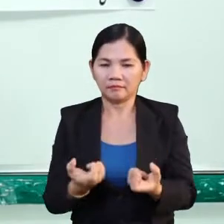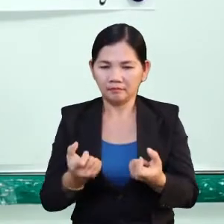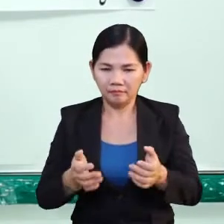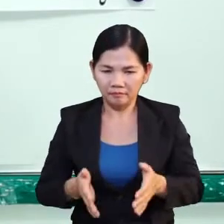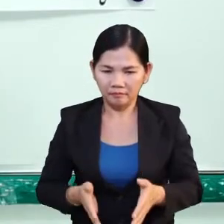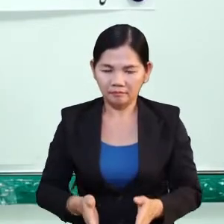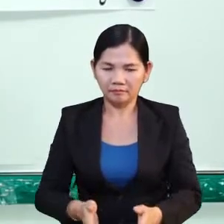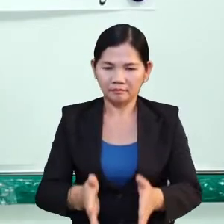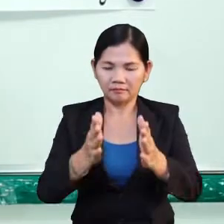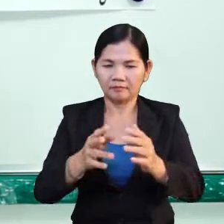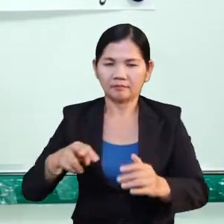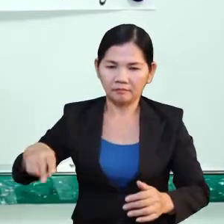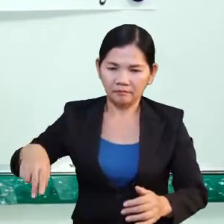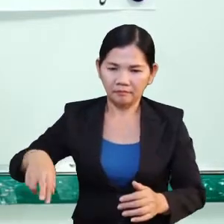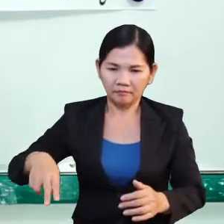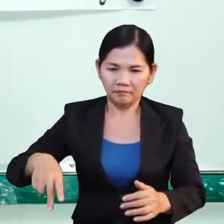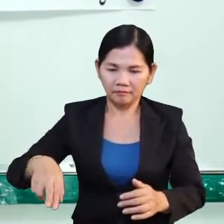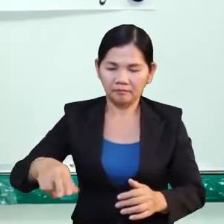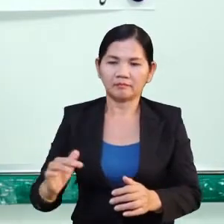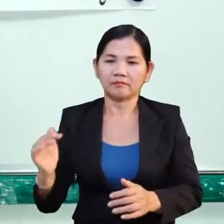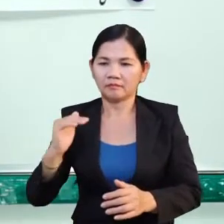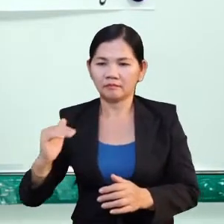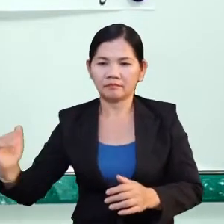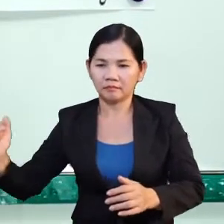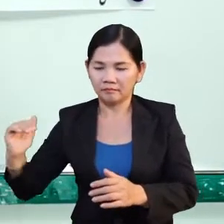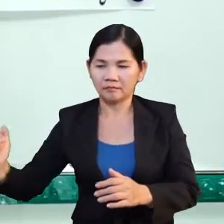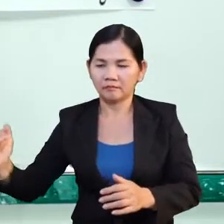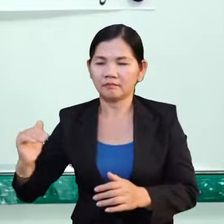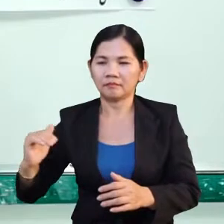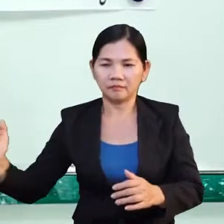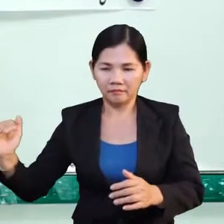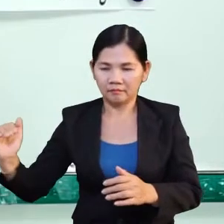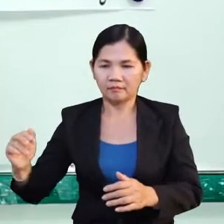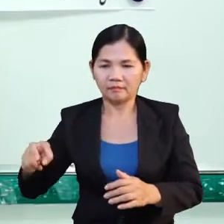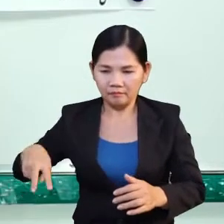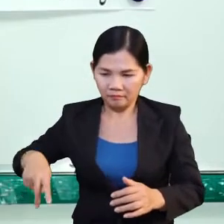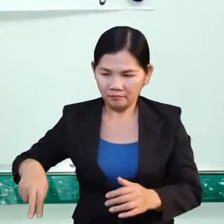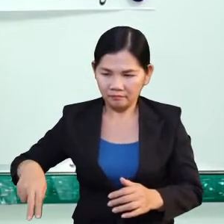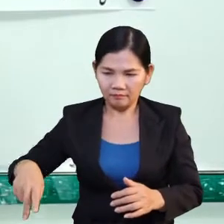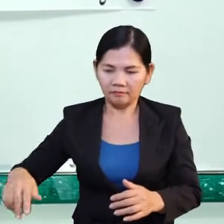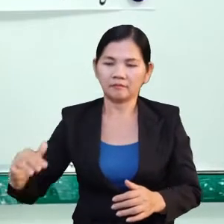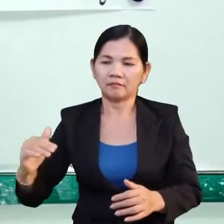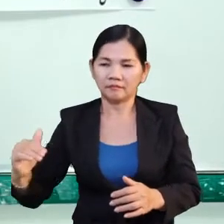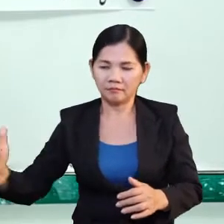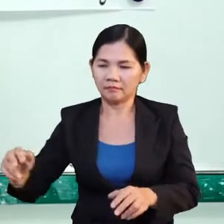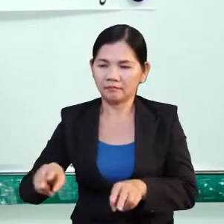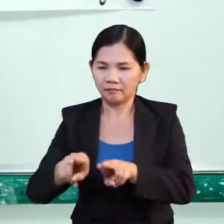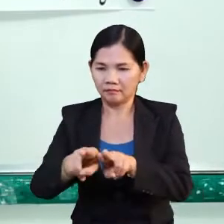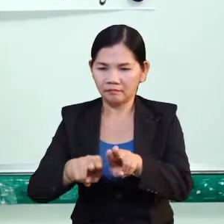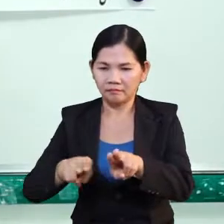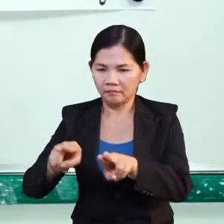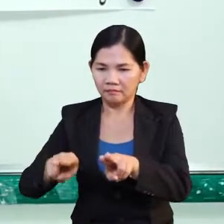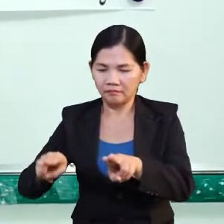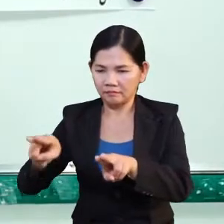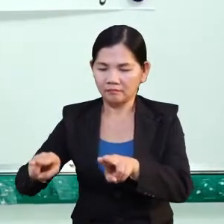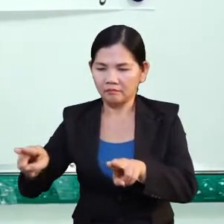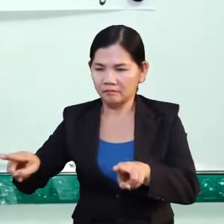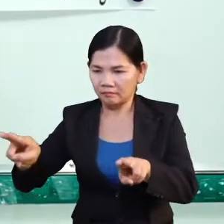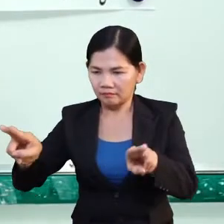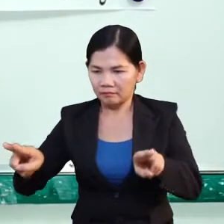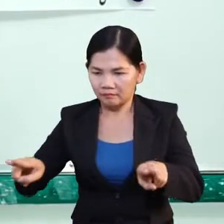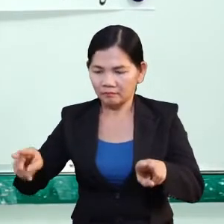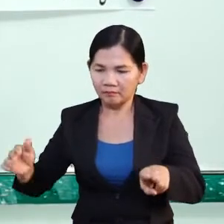ពេលដែលកូនធ្វើដំណើរយើងត្រូវដើរប្រកាន់ស្ដាំជានេះចាដើរនៅលើចិញ្ចើមថ្នល់ហើយយើងត្រូវ